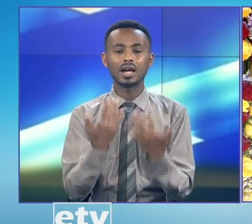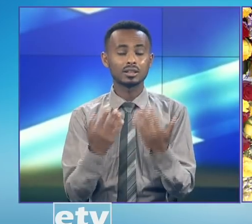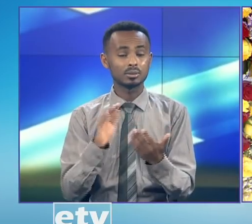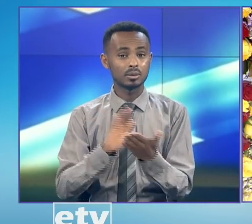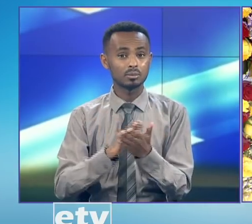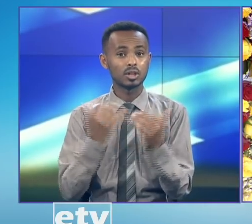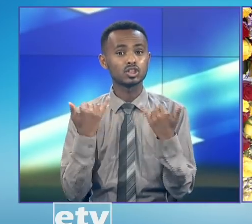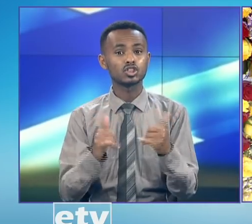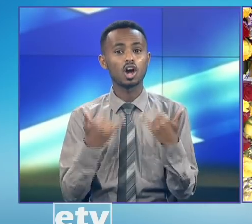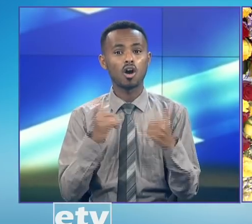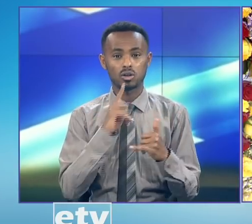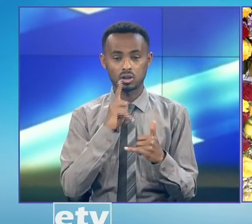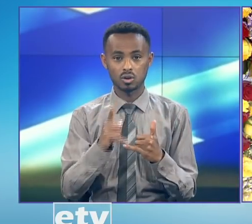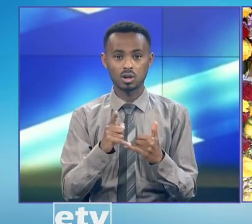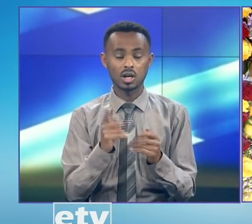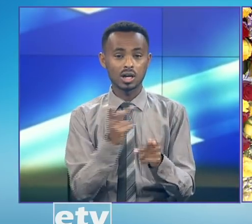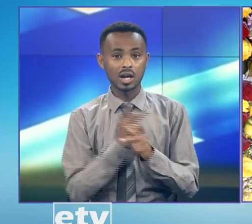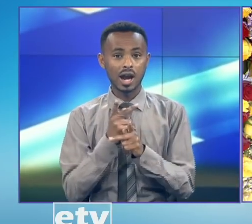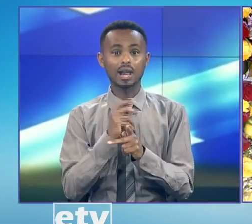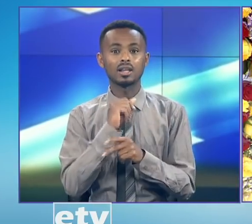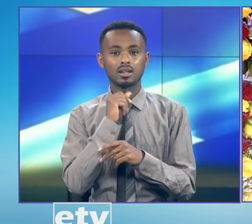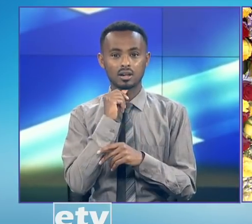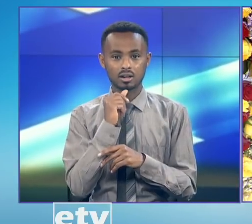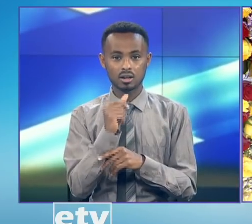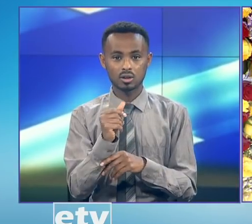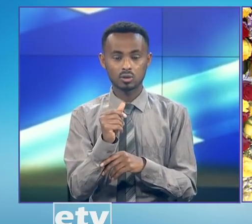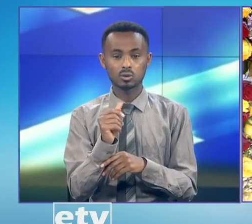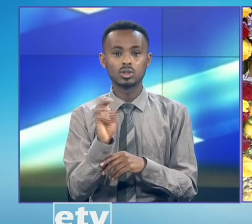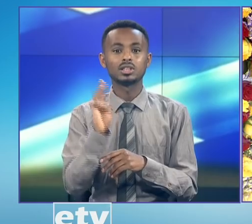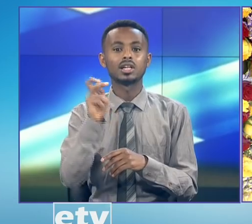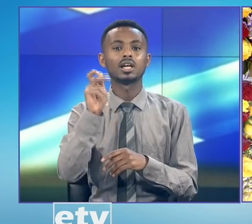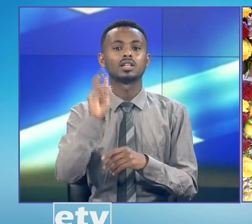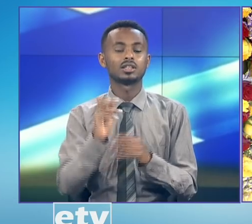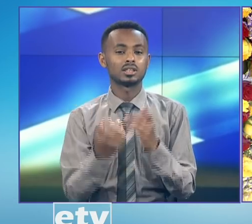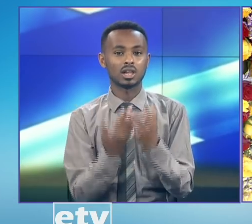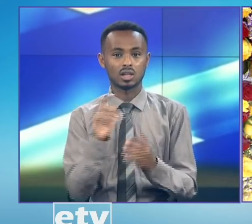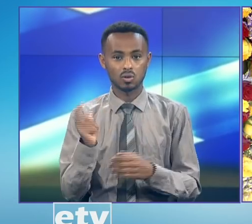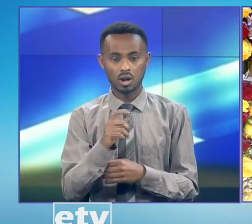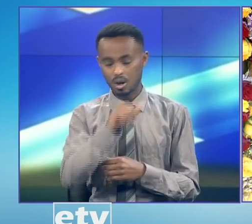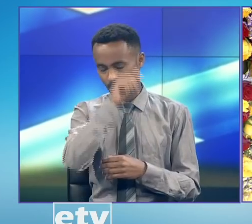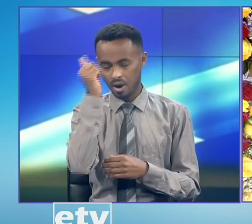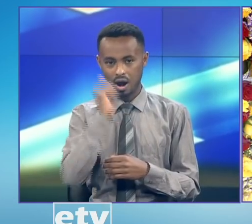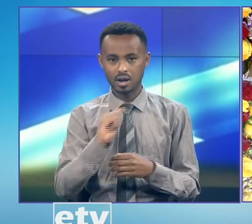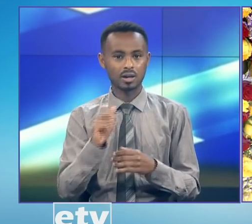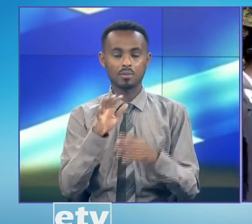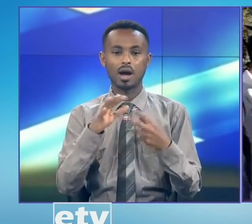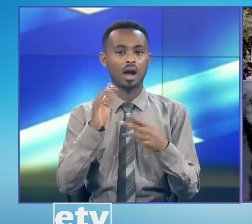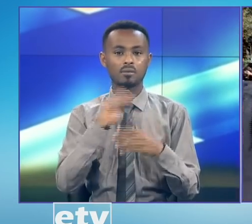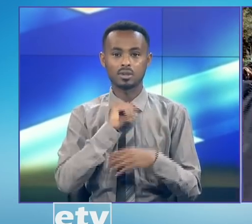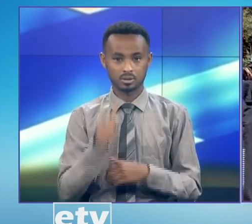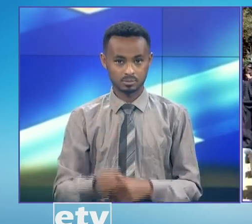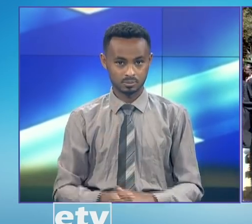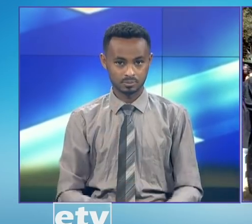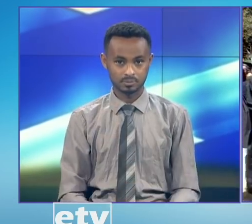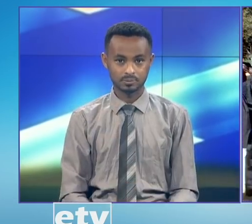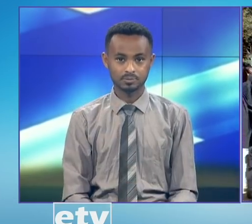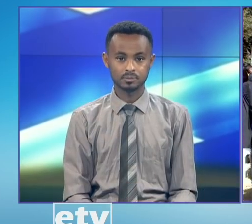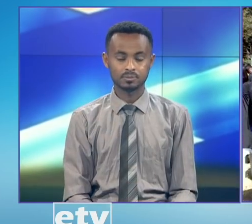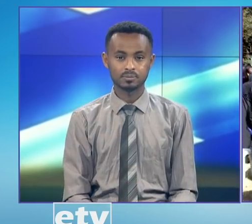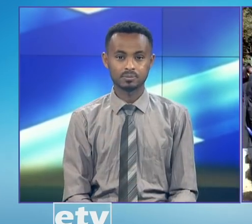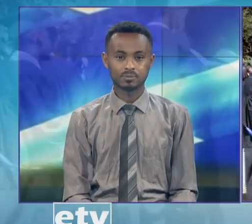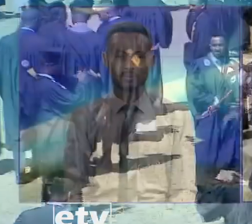መጫወት ነው። ካልተጠነቀቁ ሰደድ እሳት ይሆናል። ማንንም አይመርም።